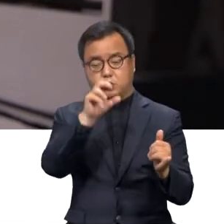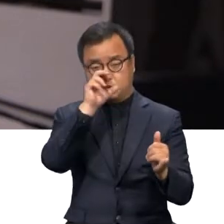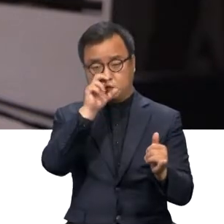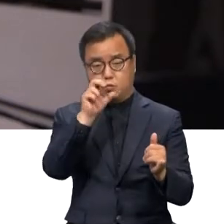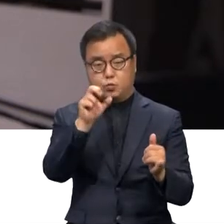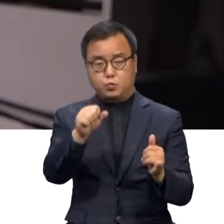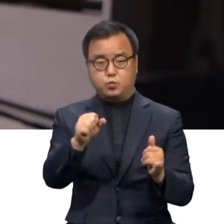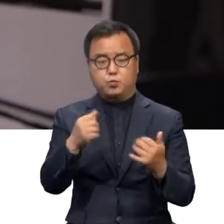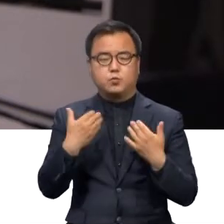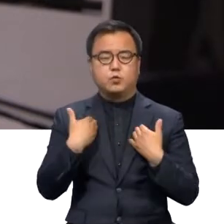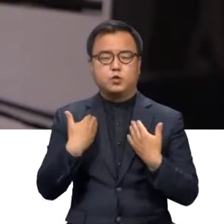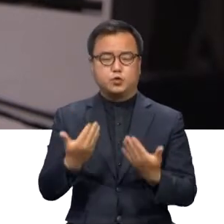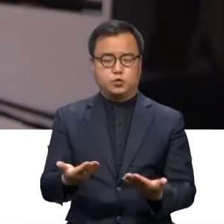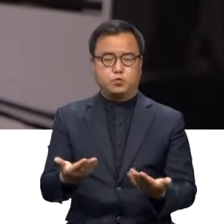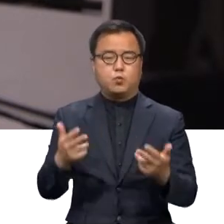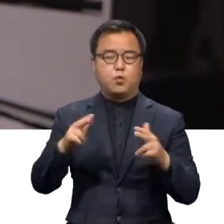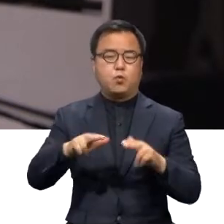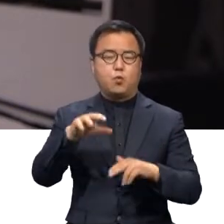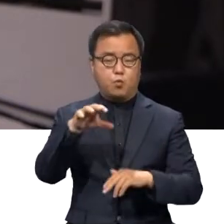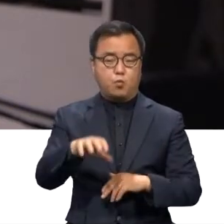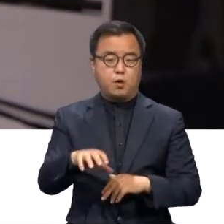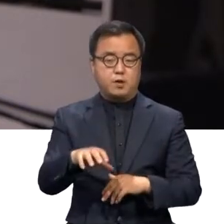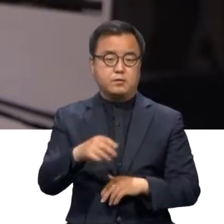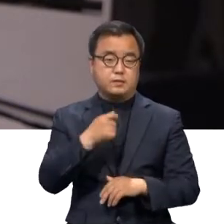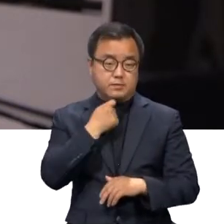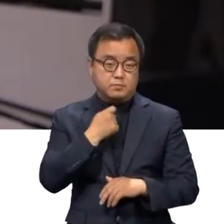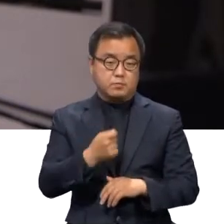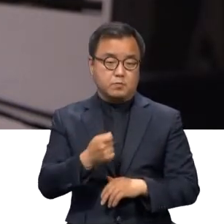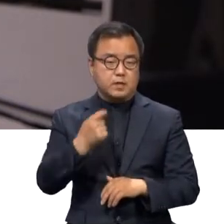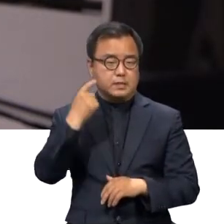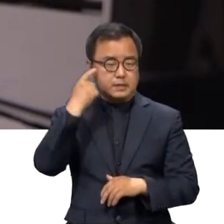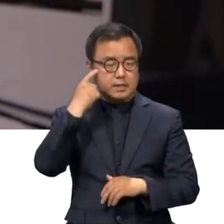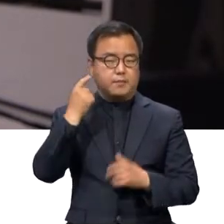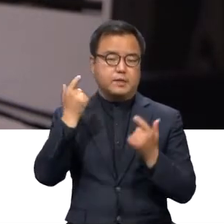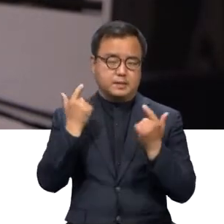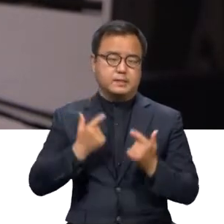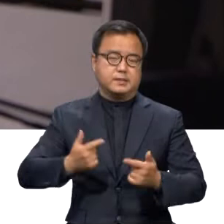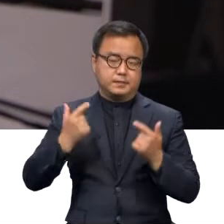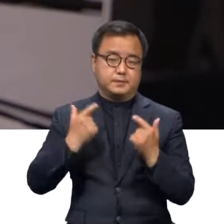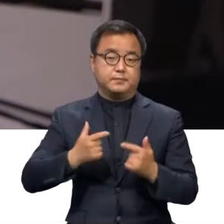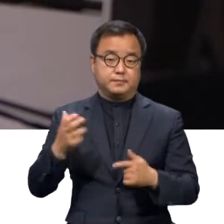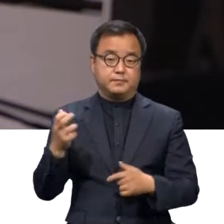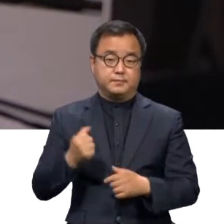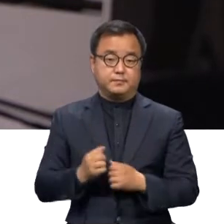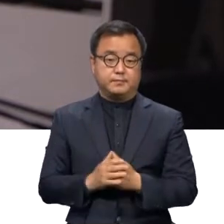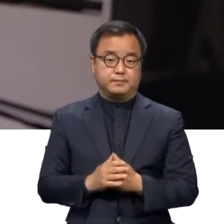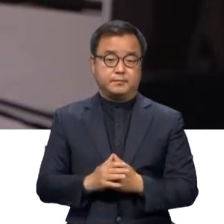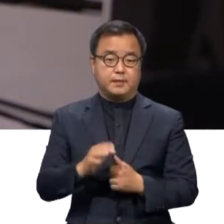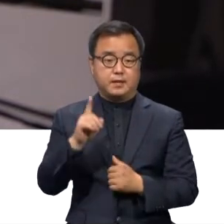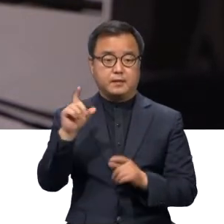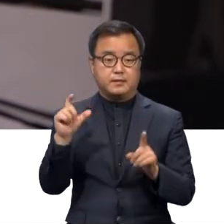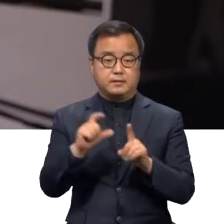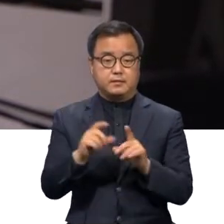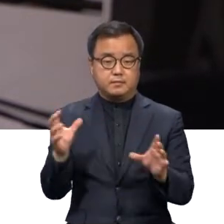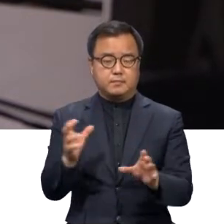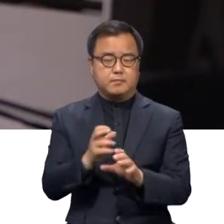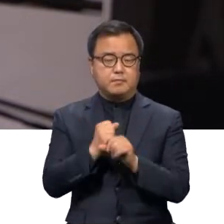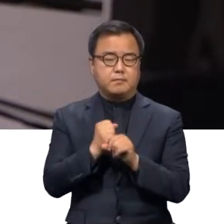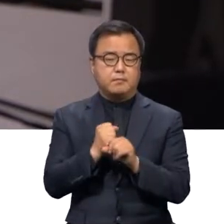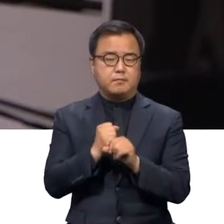좋은 공헌이 됐으면 좋겠다 이런 늘 그런 생각을 했거든요. 한 단어로 한다면